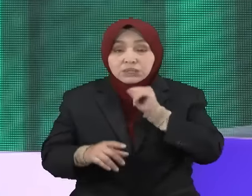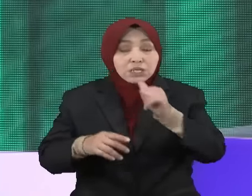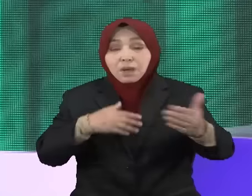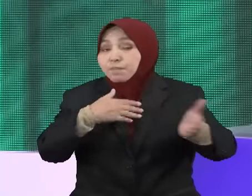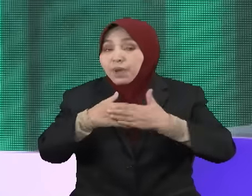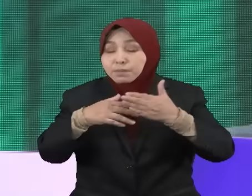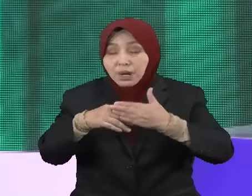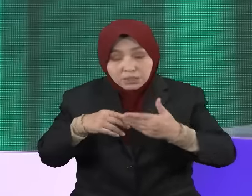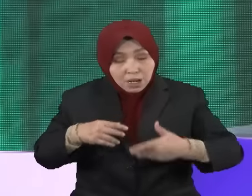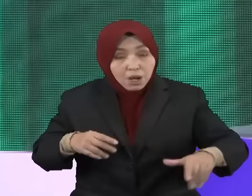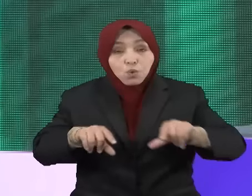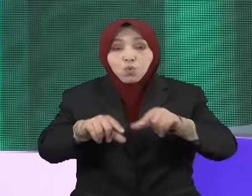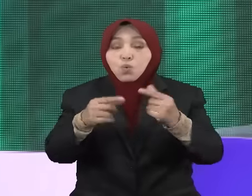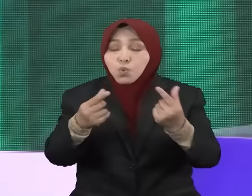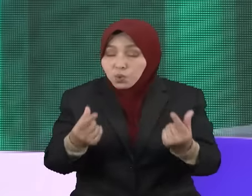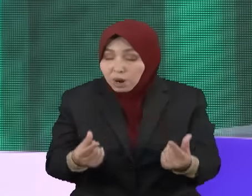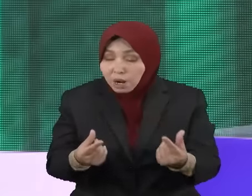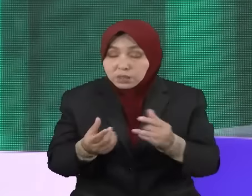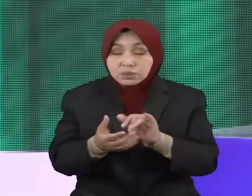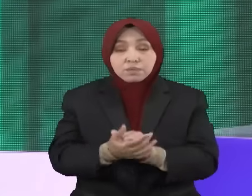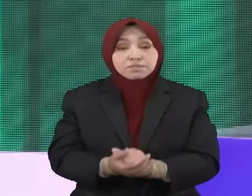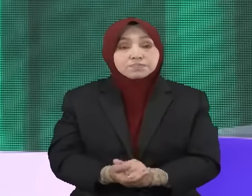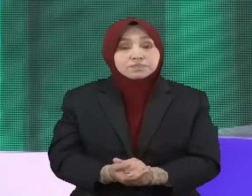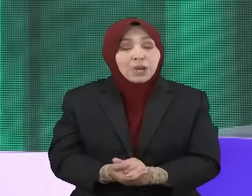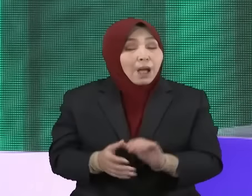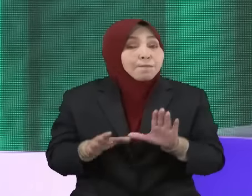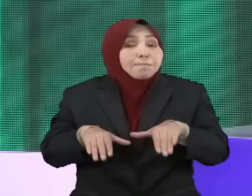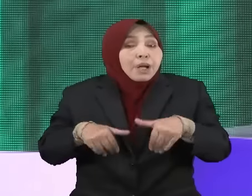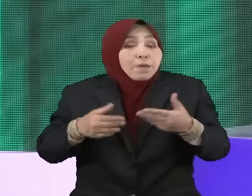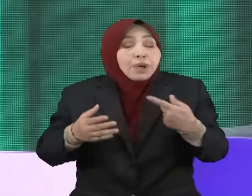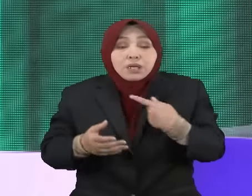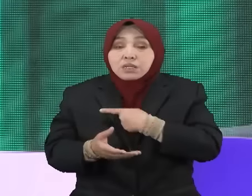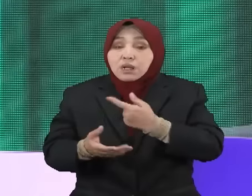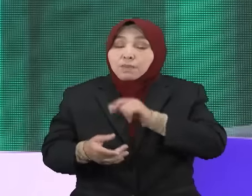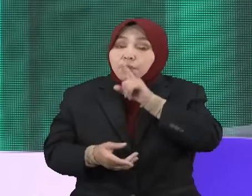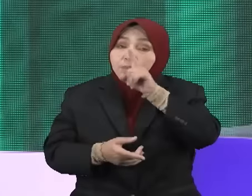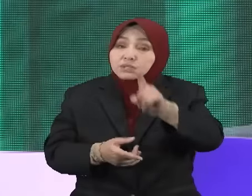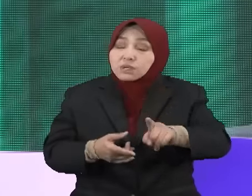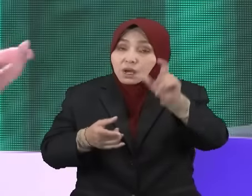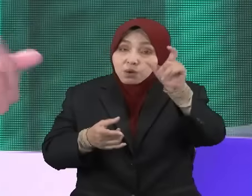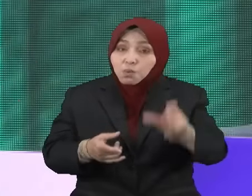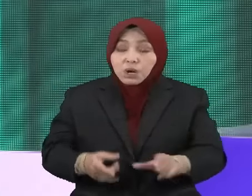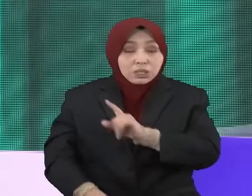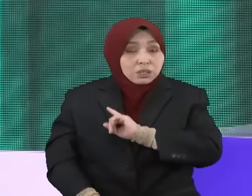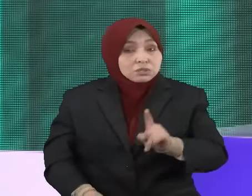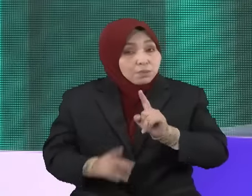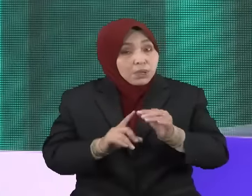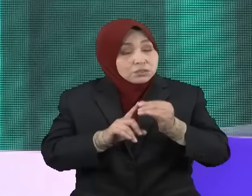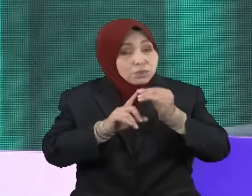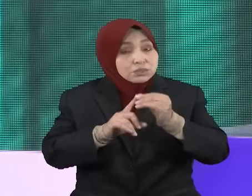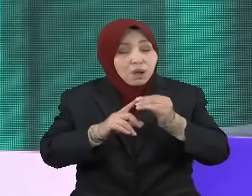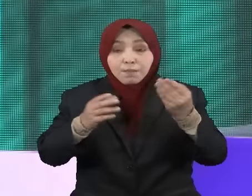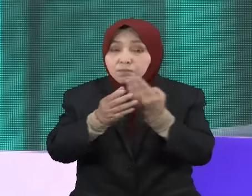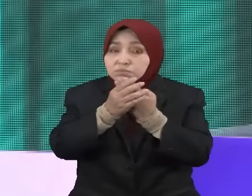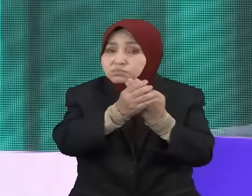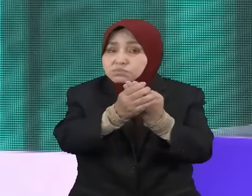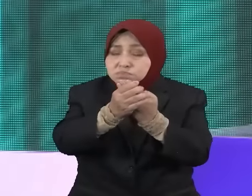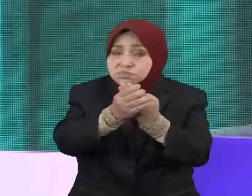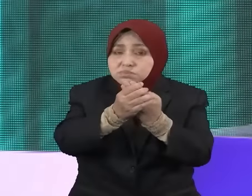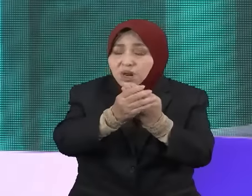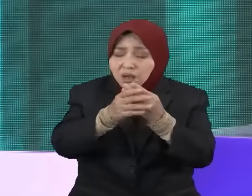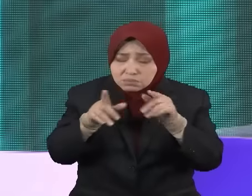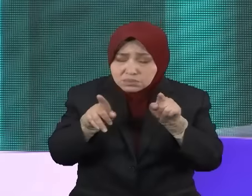kembali kepada al-hujjatul baligha. Dan bagaimana kita nak memastikan umat Islam terutamanya, Ustaz, kan, bersatu sebagaimana